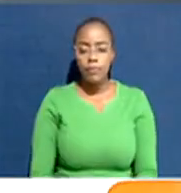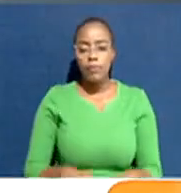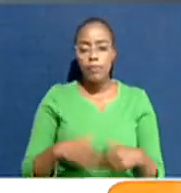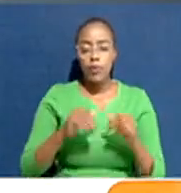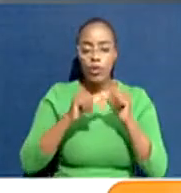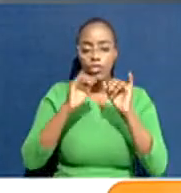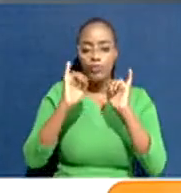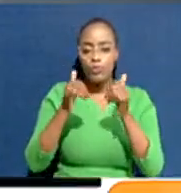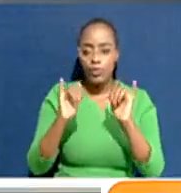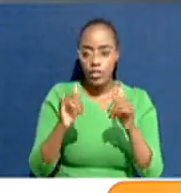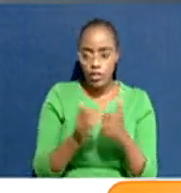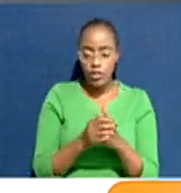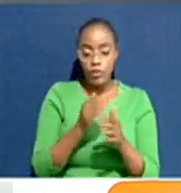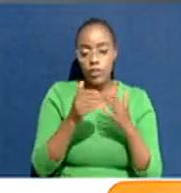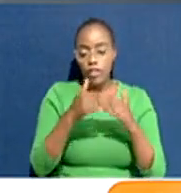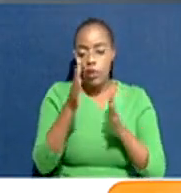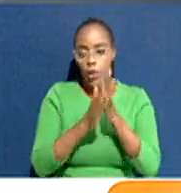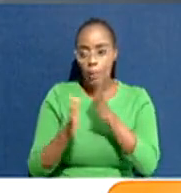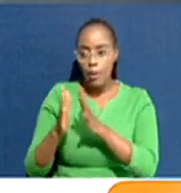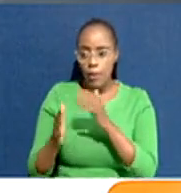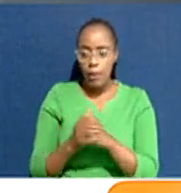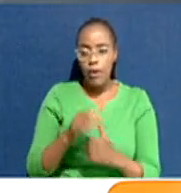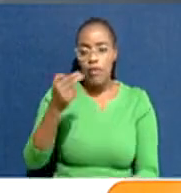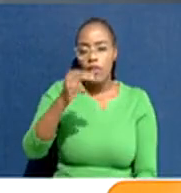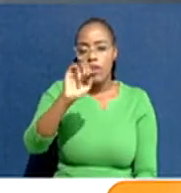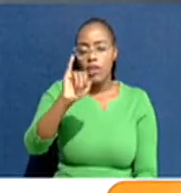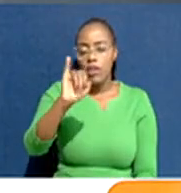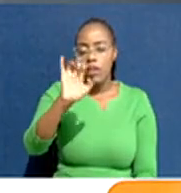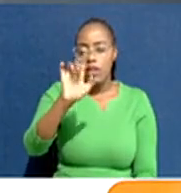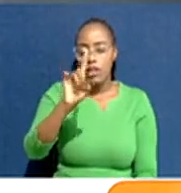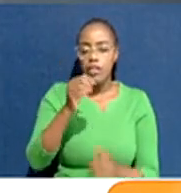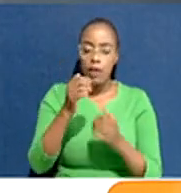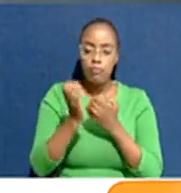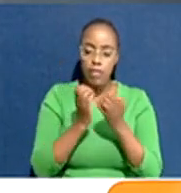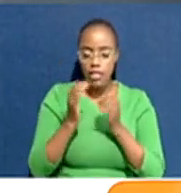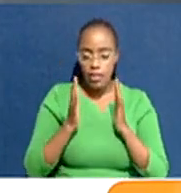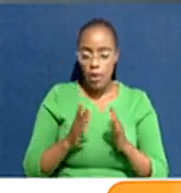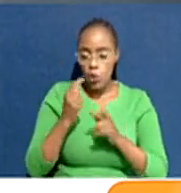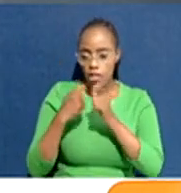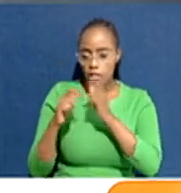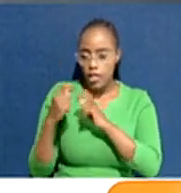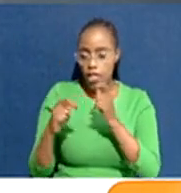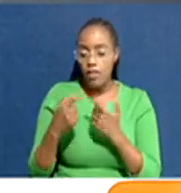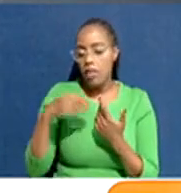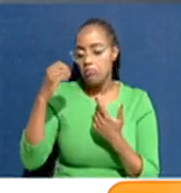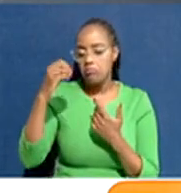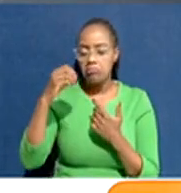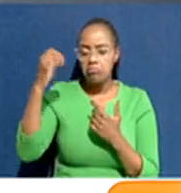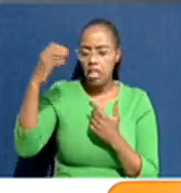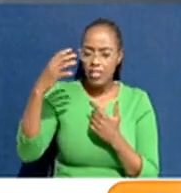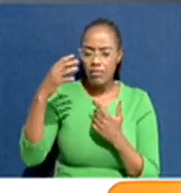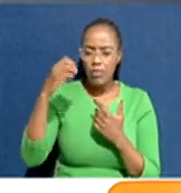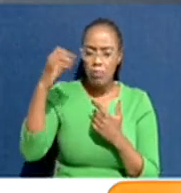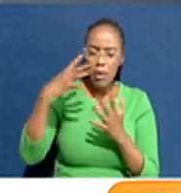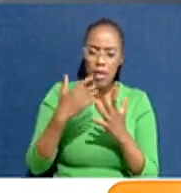Naam, tukiendelea kukupasha tuliokuandalia ni kwamba Hilda Karoki, mfanyibiashara anayeuza vifaa vya elektroniki kutoka kaunti